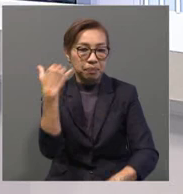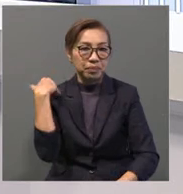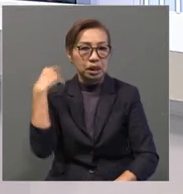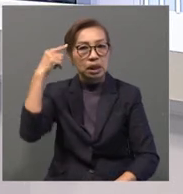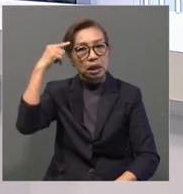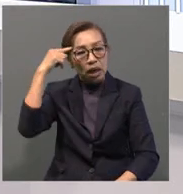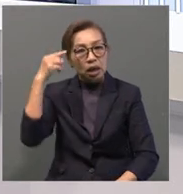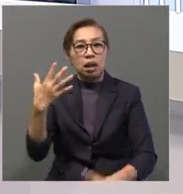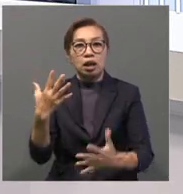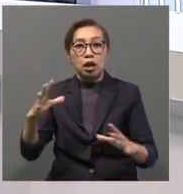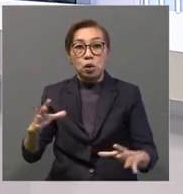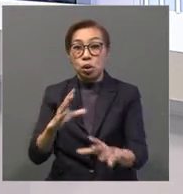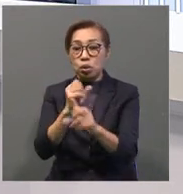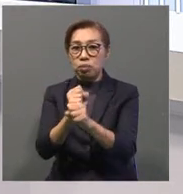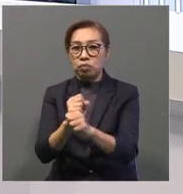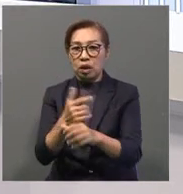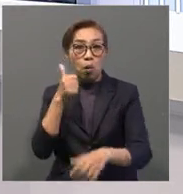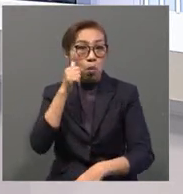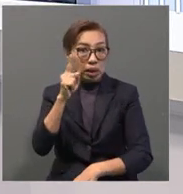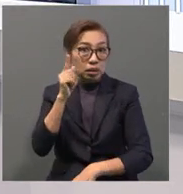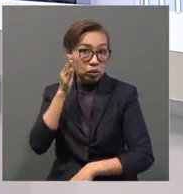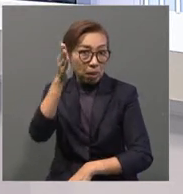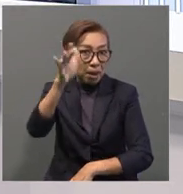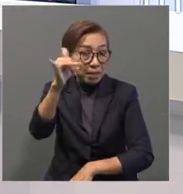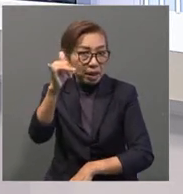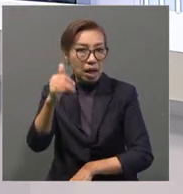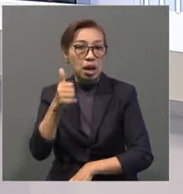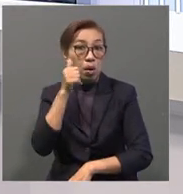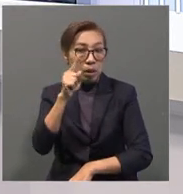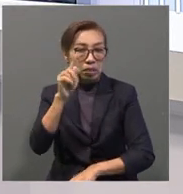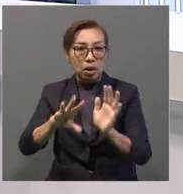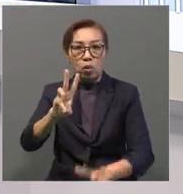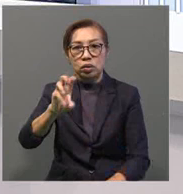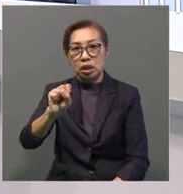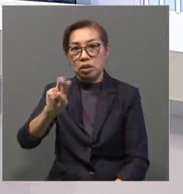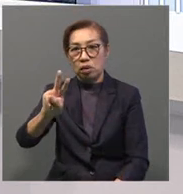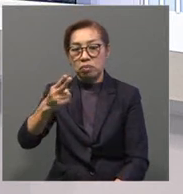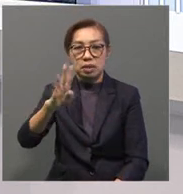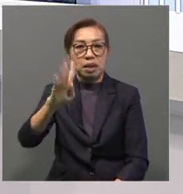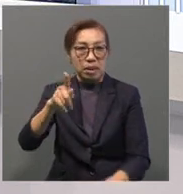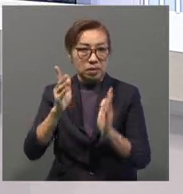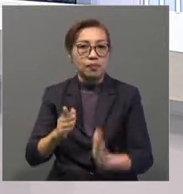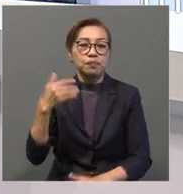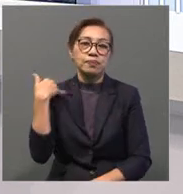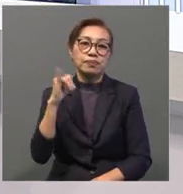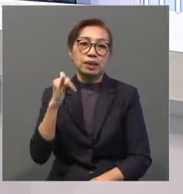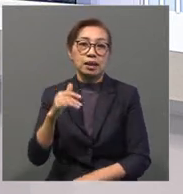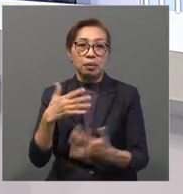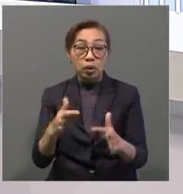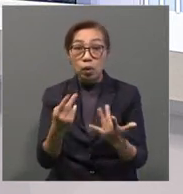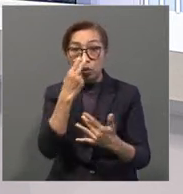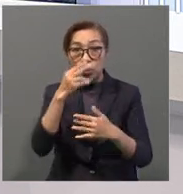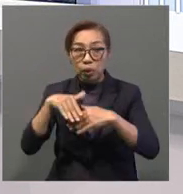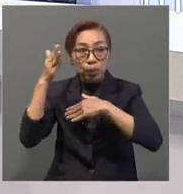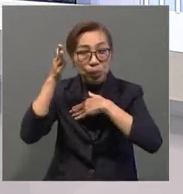ประมาณการกันว่าจะมีคนมาใช้บริการต่อวันเนี่ยราวๆ624,000คนนั่นเองครับเพราะฉะนั้นหลังจาก